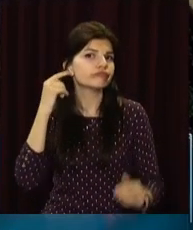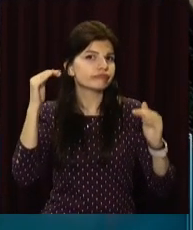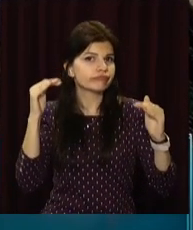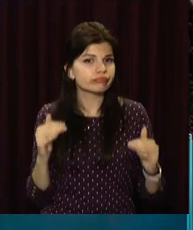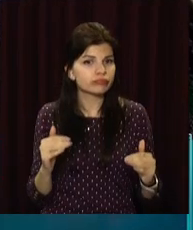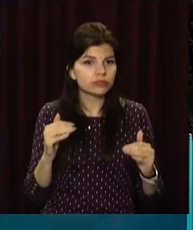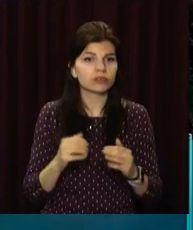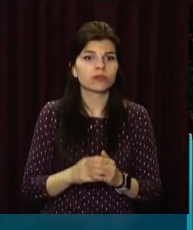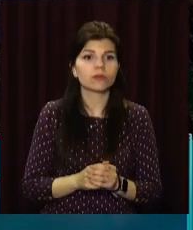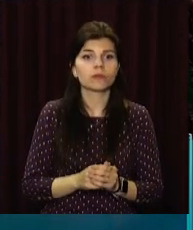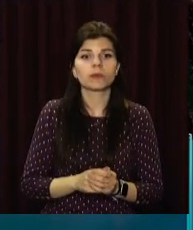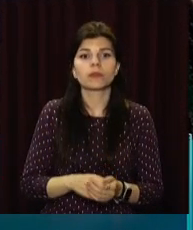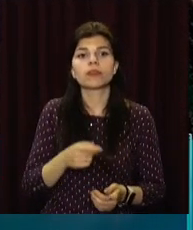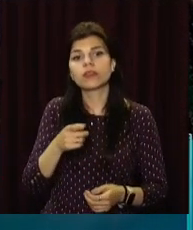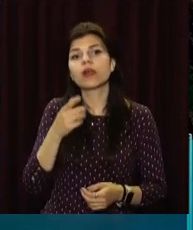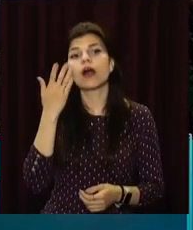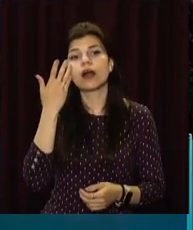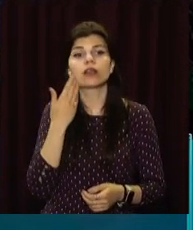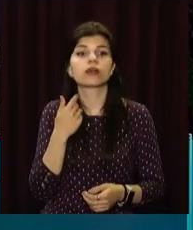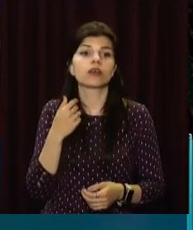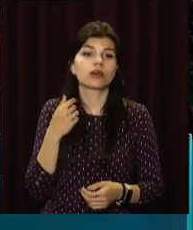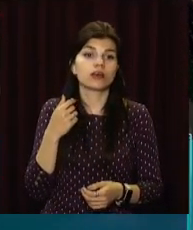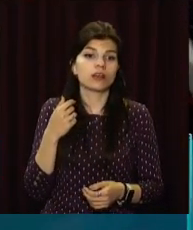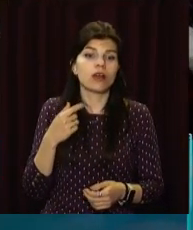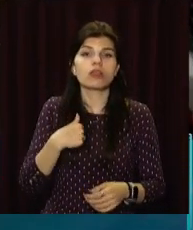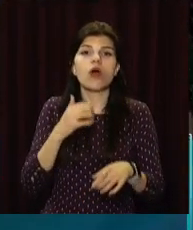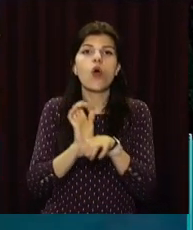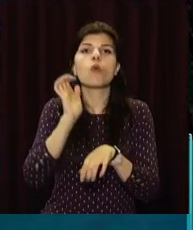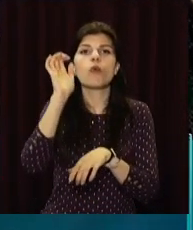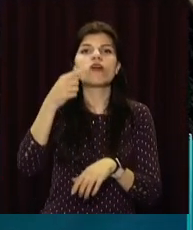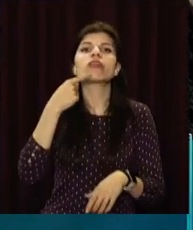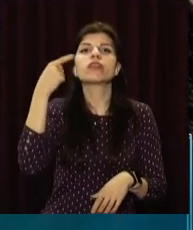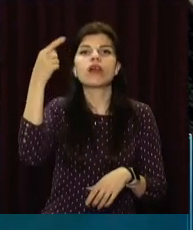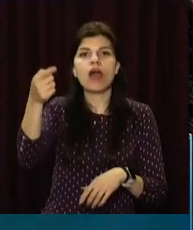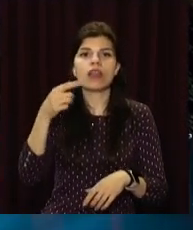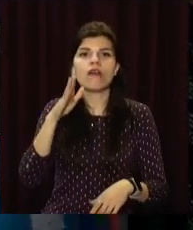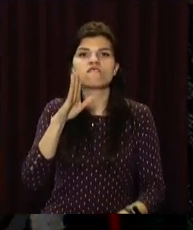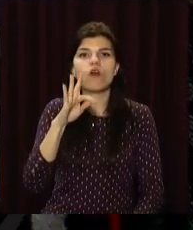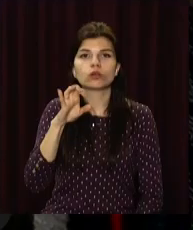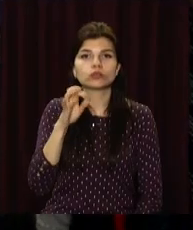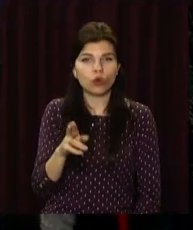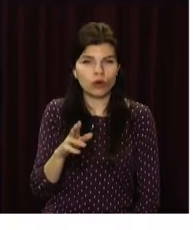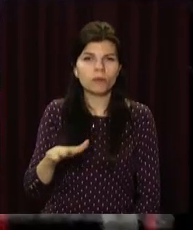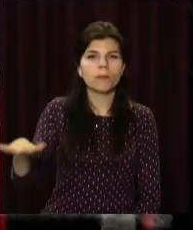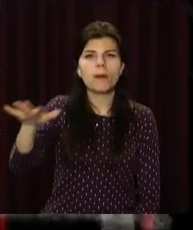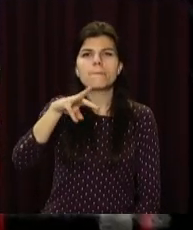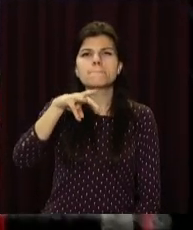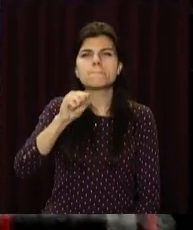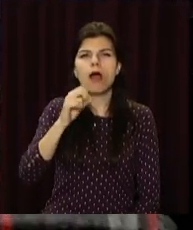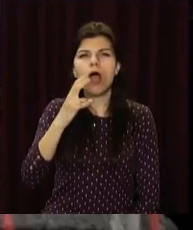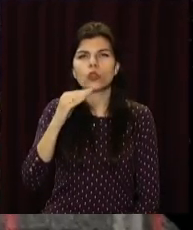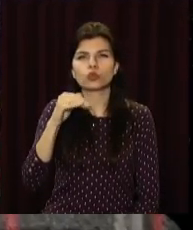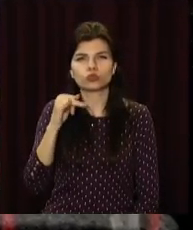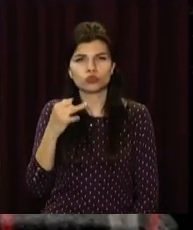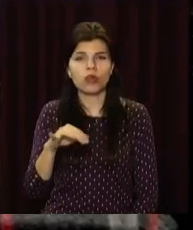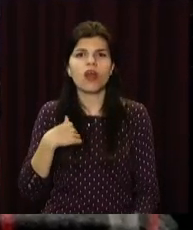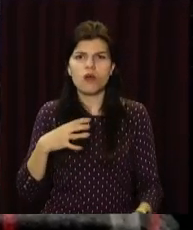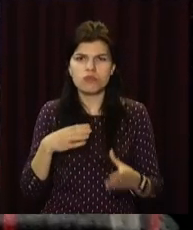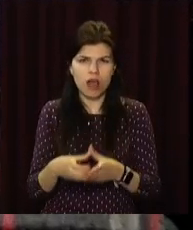взяли Кенігсберг, то вже тоді нас відправили на Дальній Восток. У Манчжурії були. Нас везли